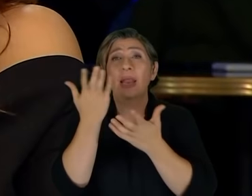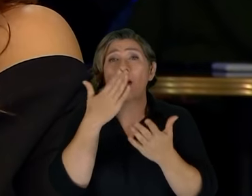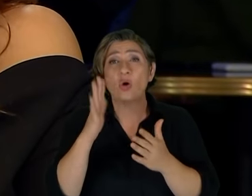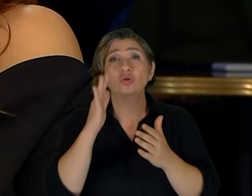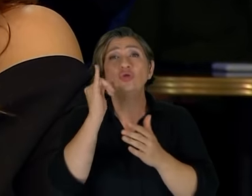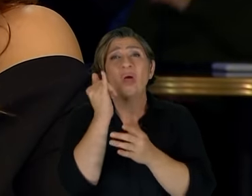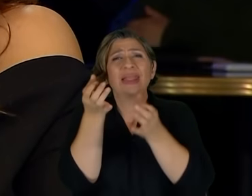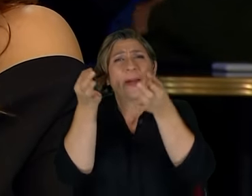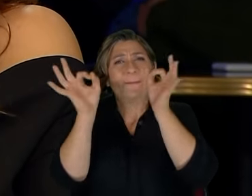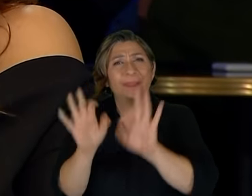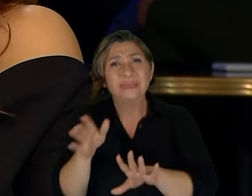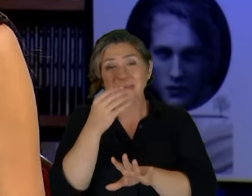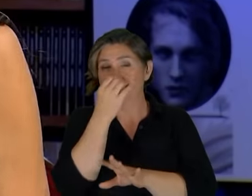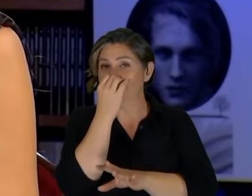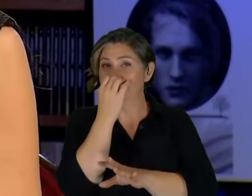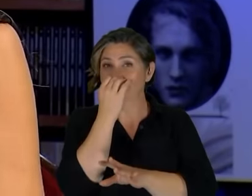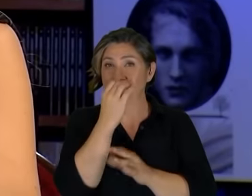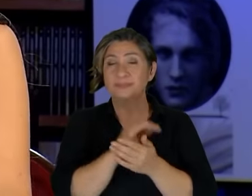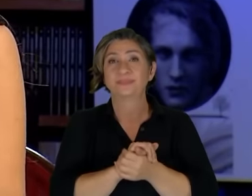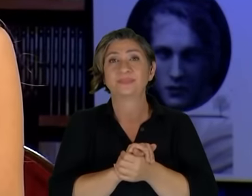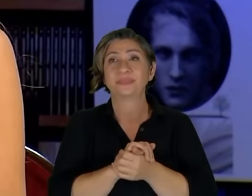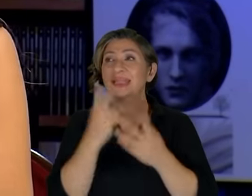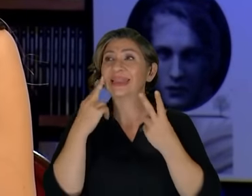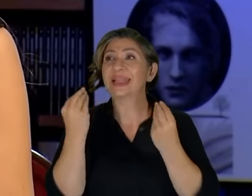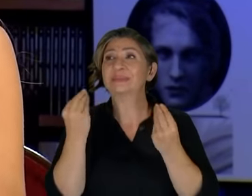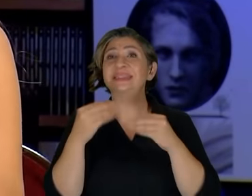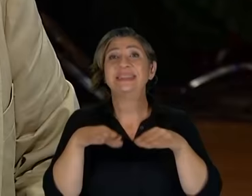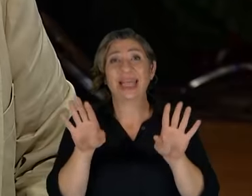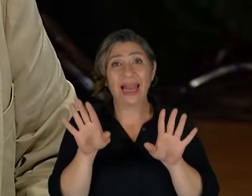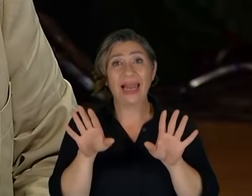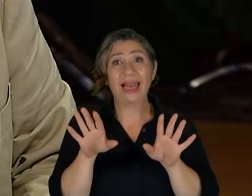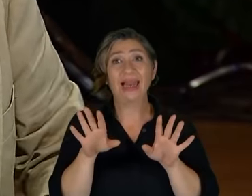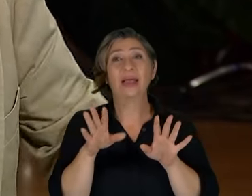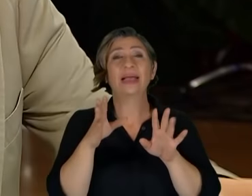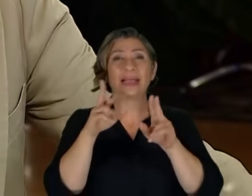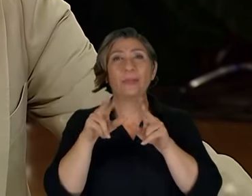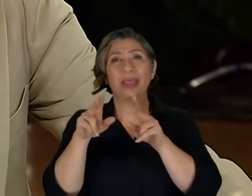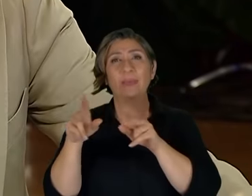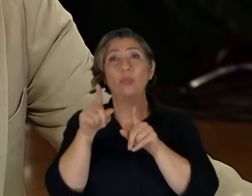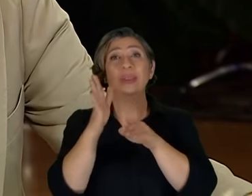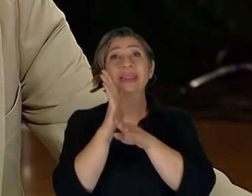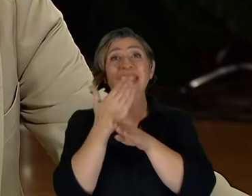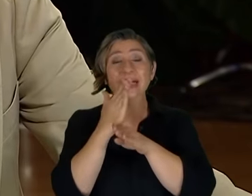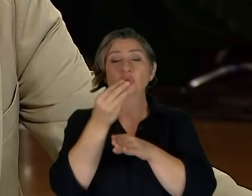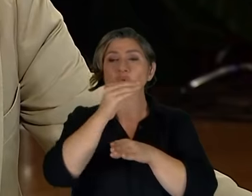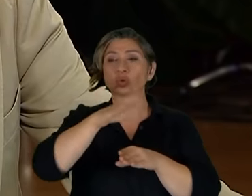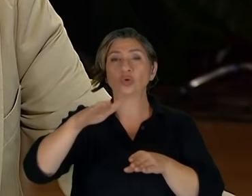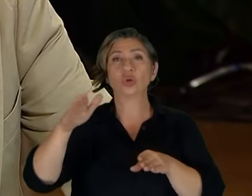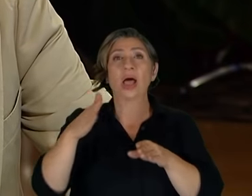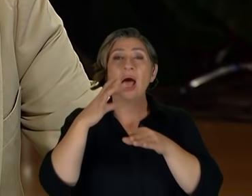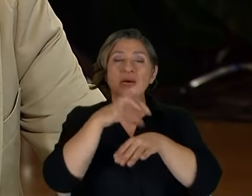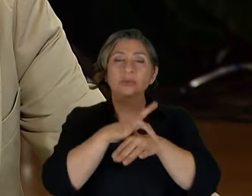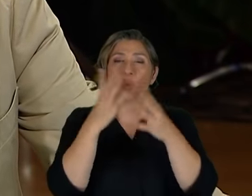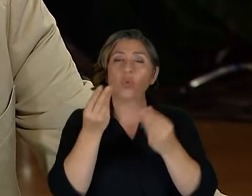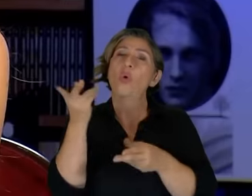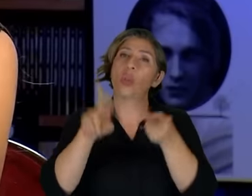için tuvaletler ne yazık ki hijyenik koşullar sağlanamıyor vesaire. Bu nedenlerden çocuklar